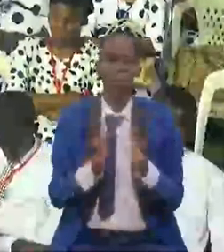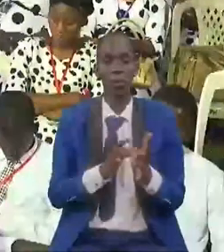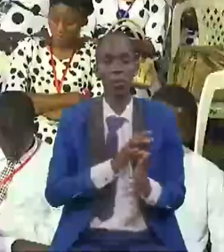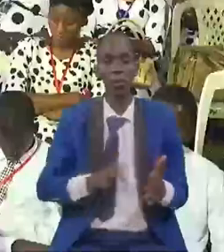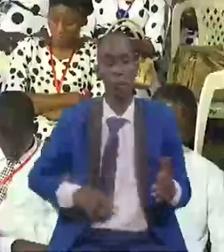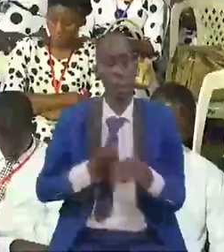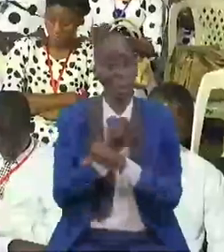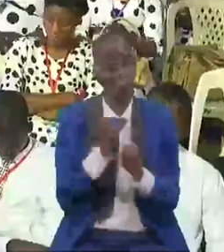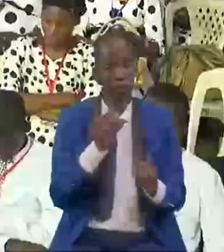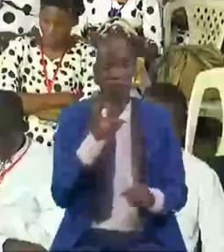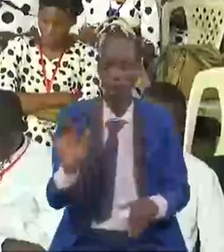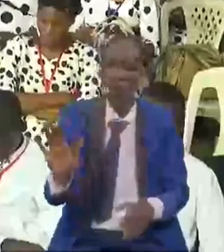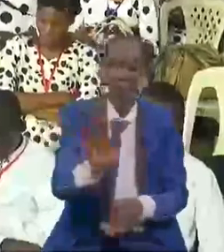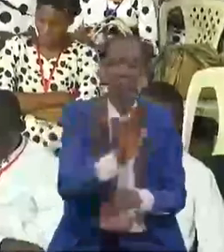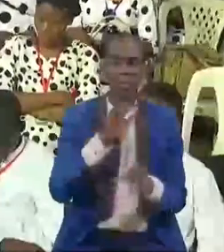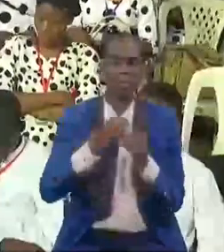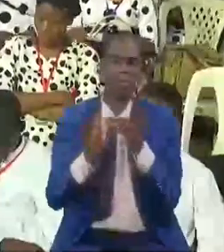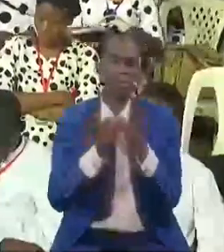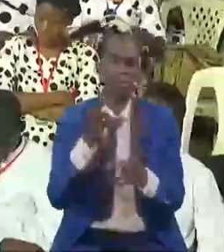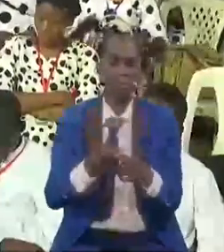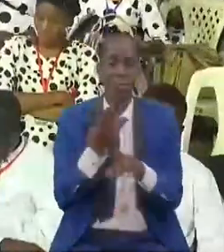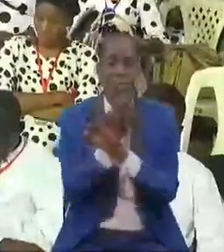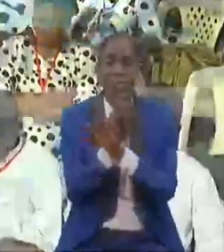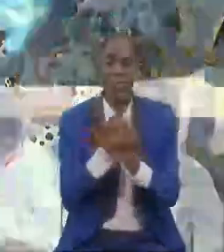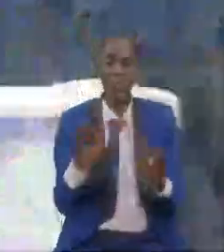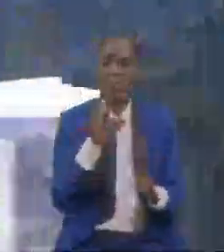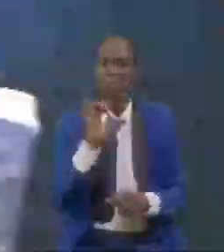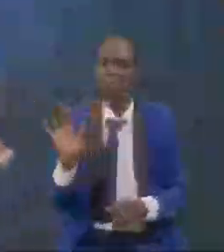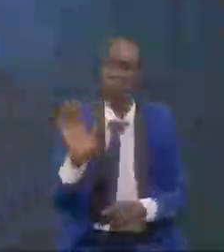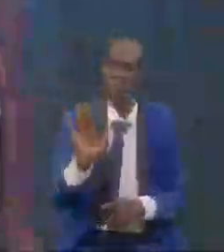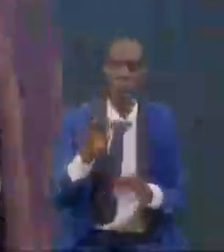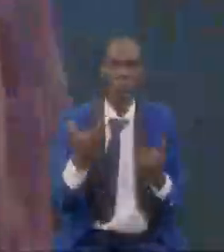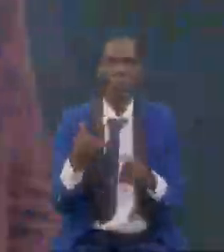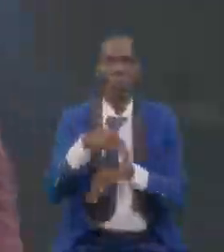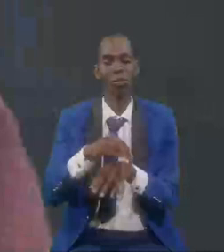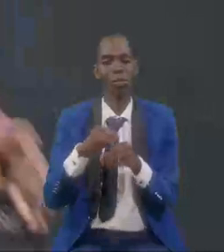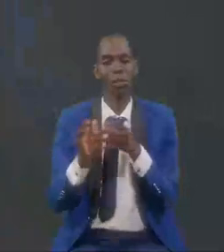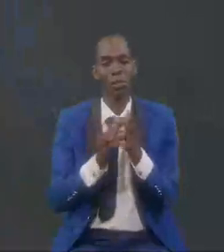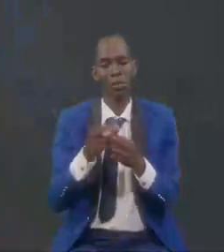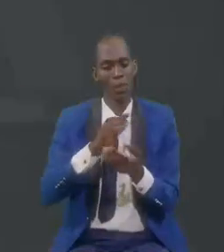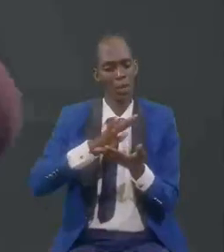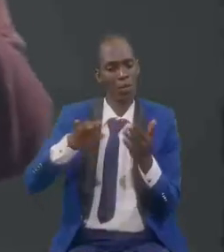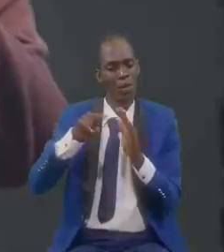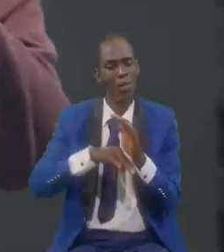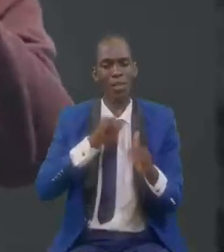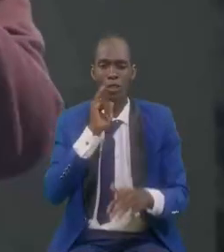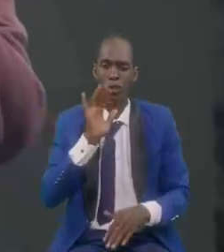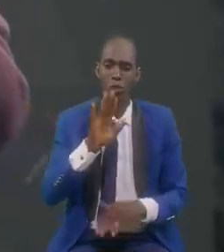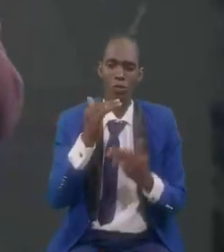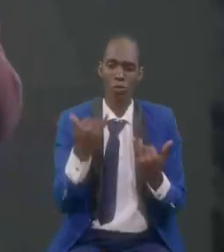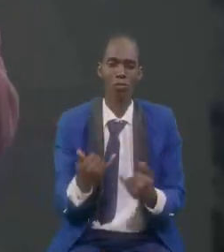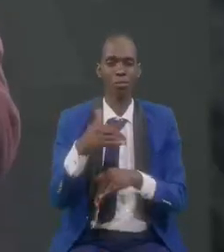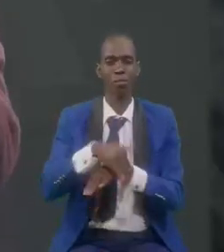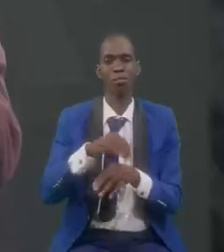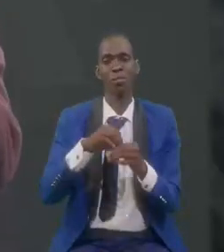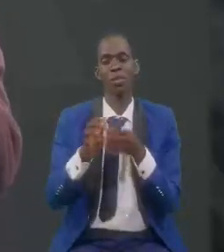Le salut est pour toi ce soir. La rédemption est pour toi ce soir. Le pardon est pour toi ce soir.